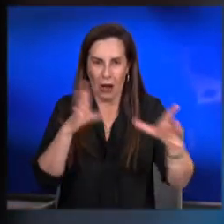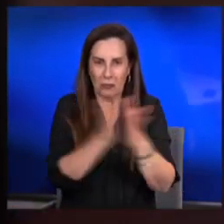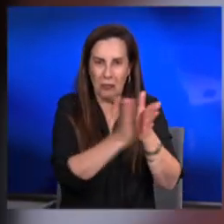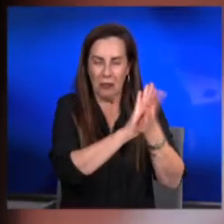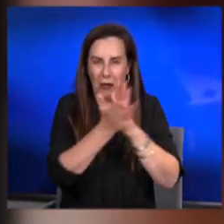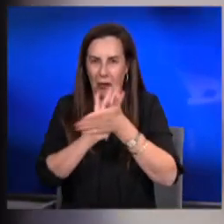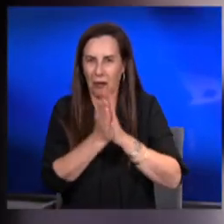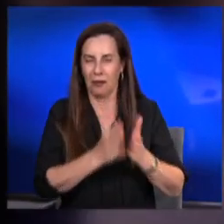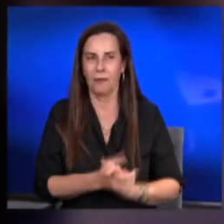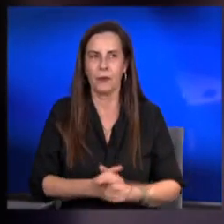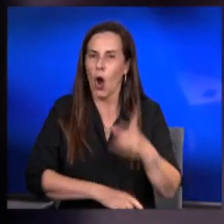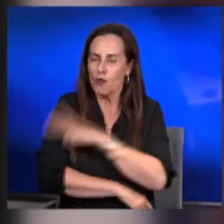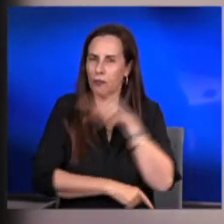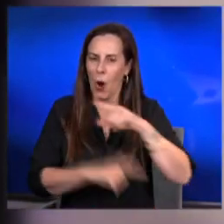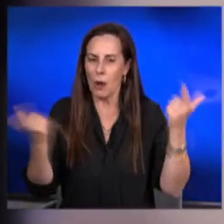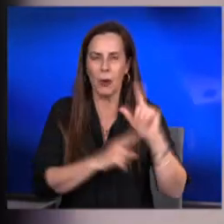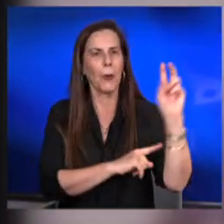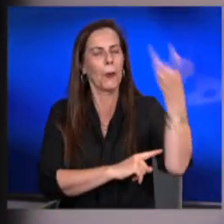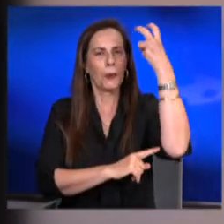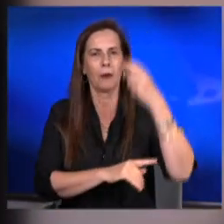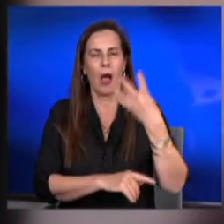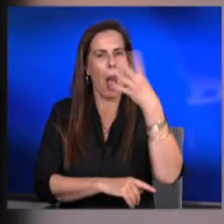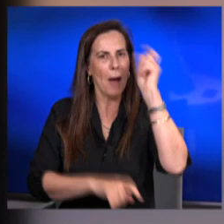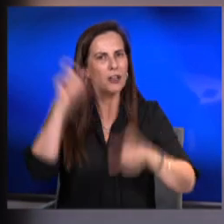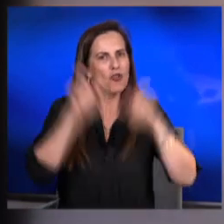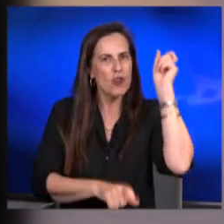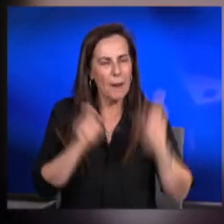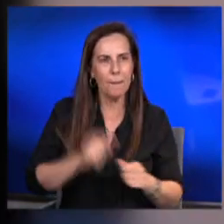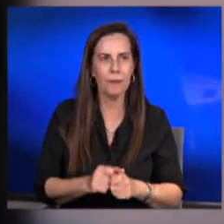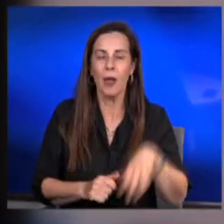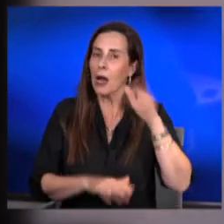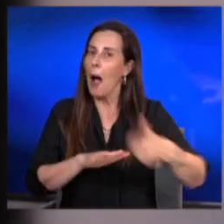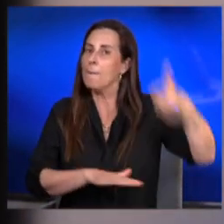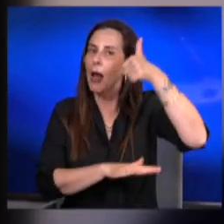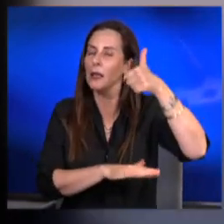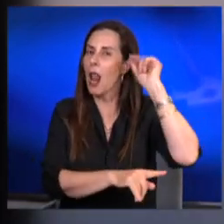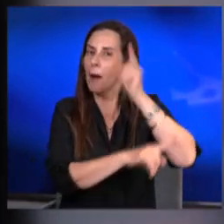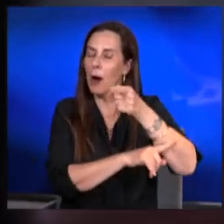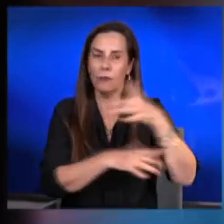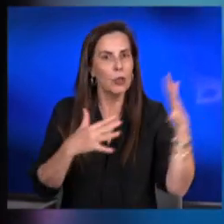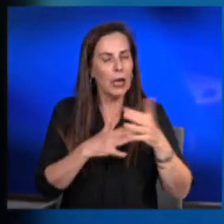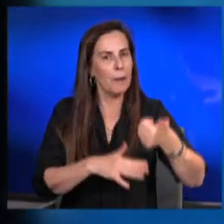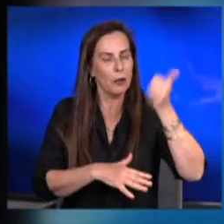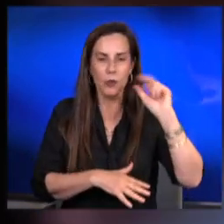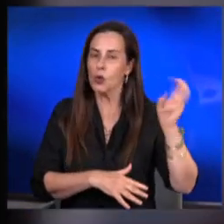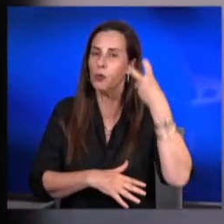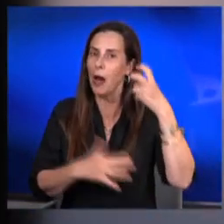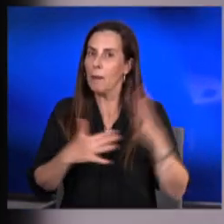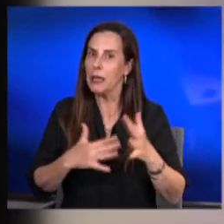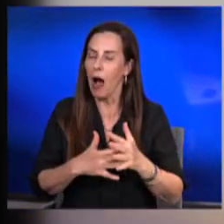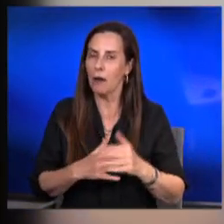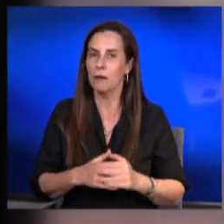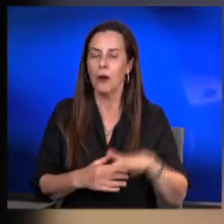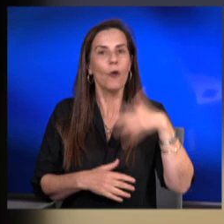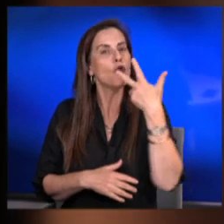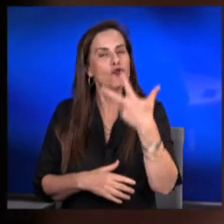שוטרים פשטו על המסיבה וזימנו לחקירה ארבעה אנשים, ביניהם מנכ״ל מלון קרלטון שנחקר אמש וזומן לשימוע, ועוד שלושה